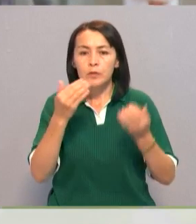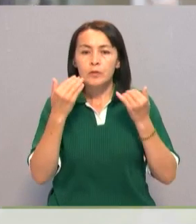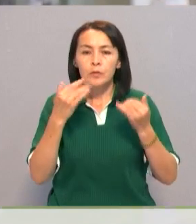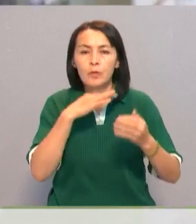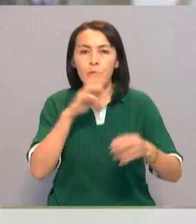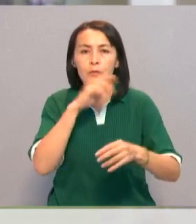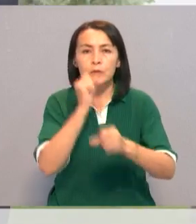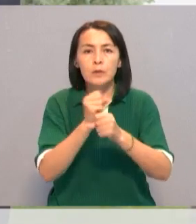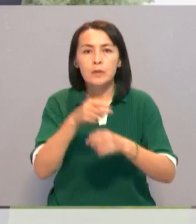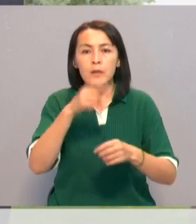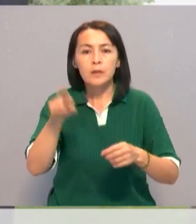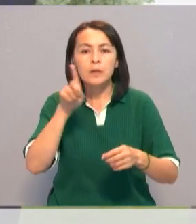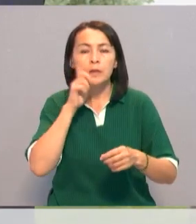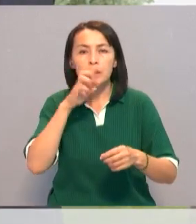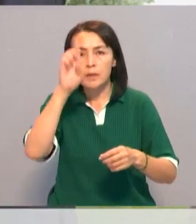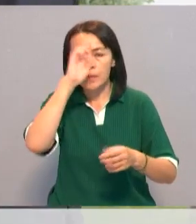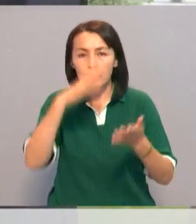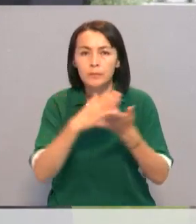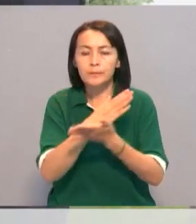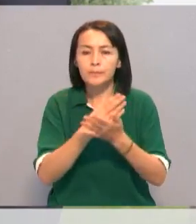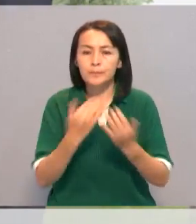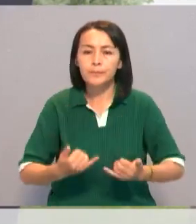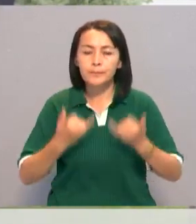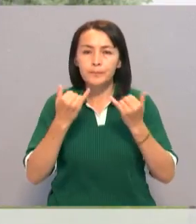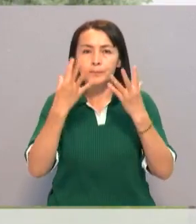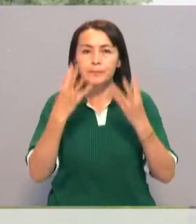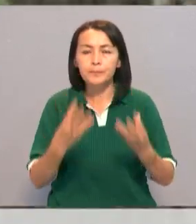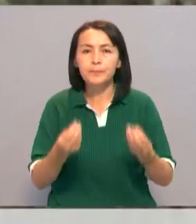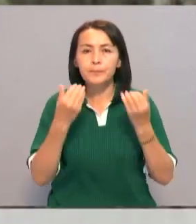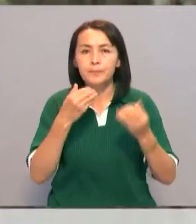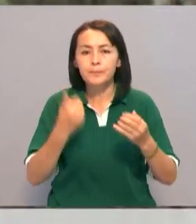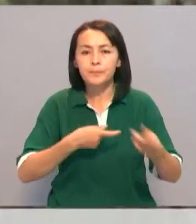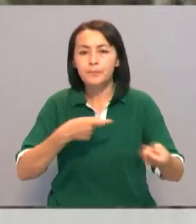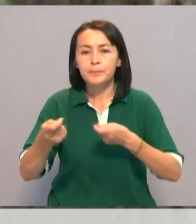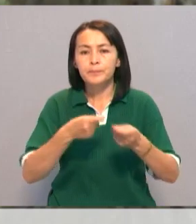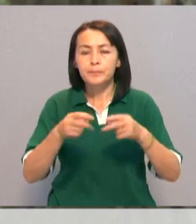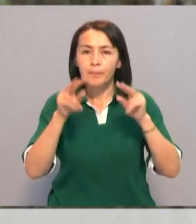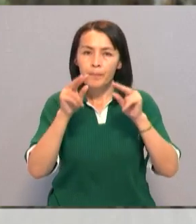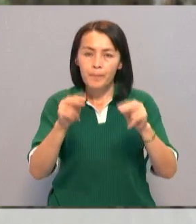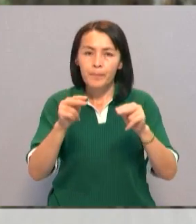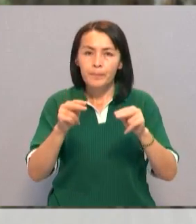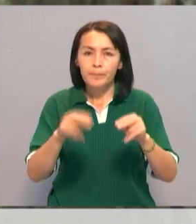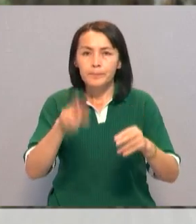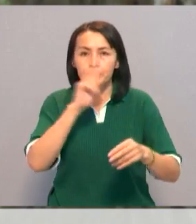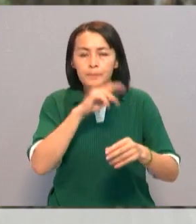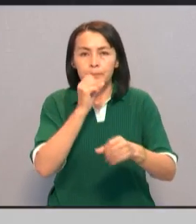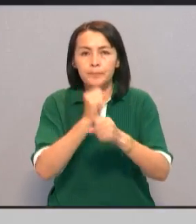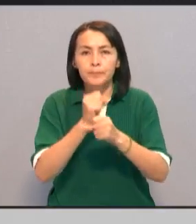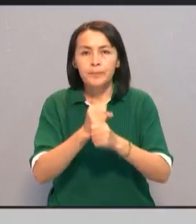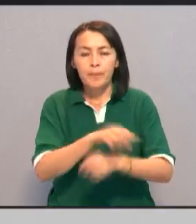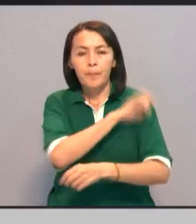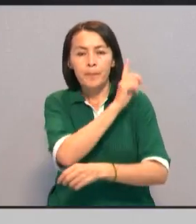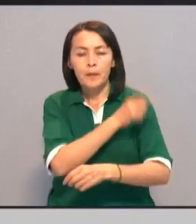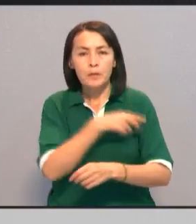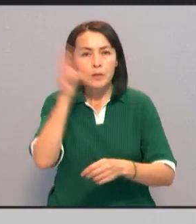еңбек еткен азамат жас мемлекеттік қызметшілерге үлгі. Бүгінде қоғам билік өкілдерінен әділ әрі адал қызмет етуді, күш